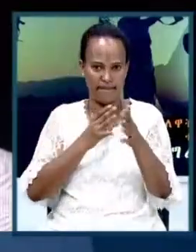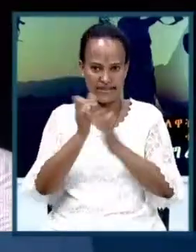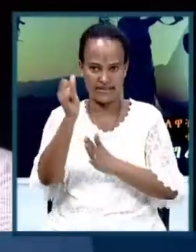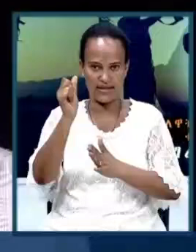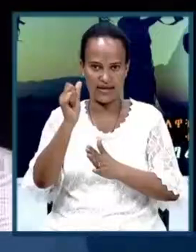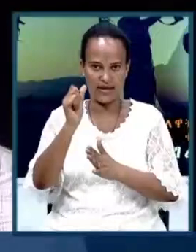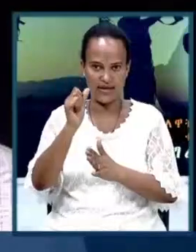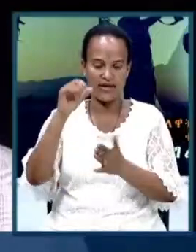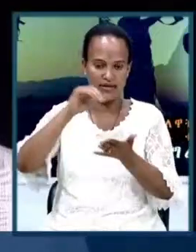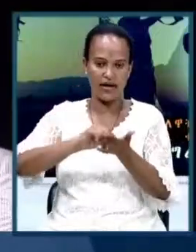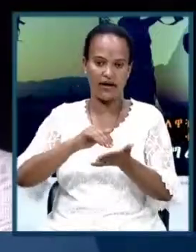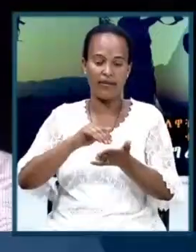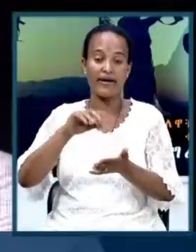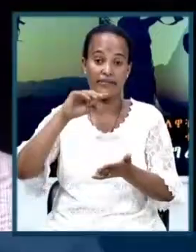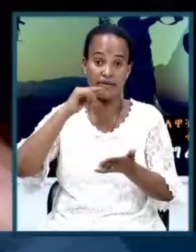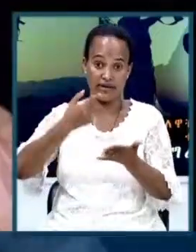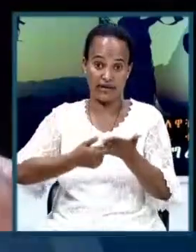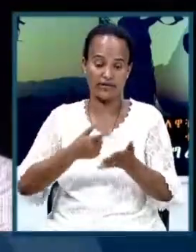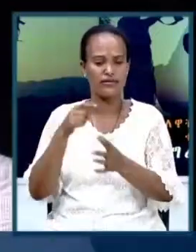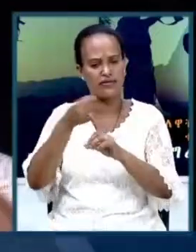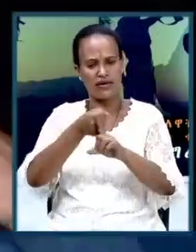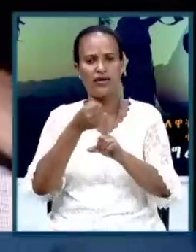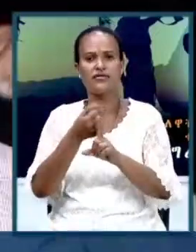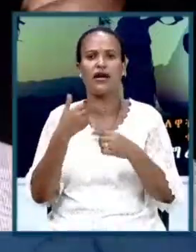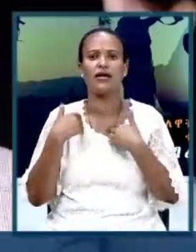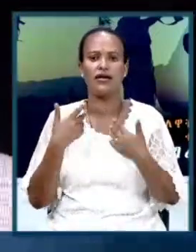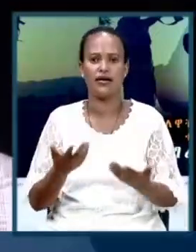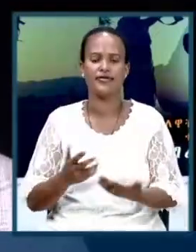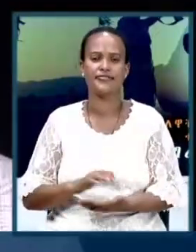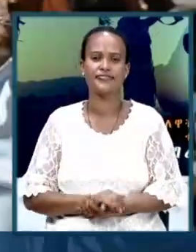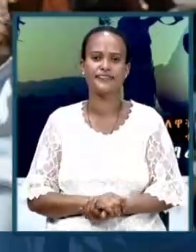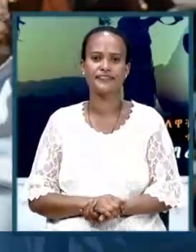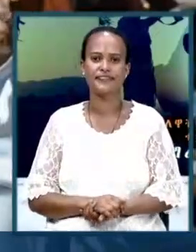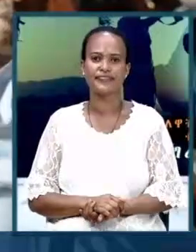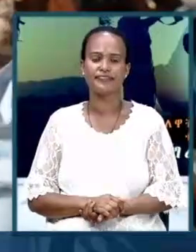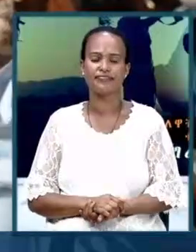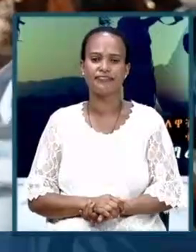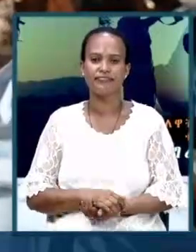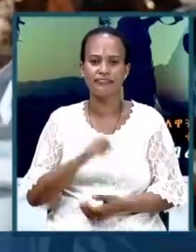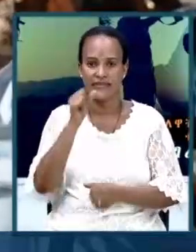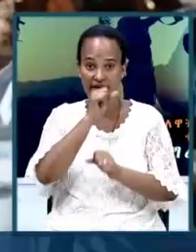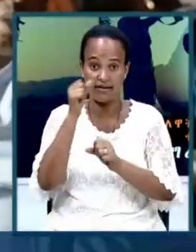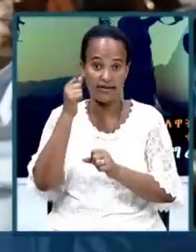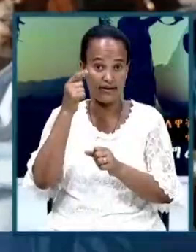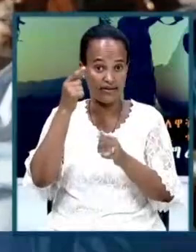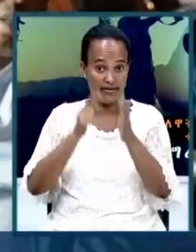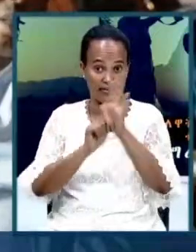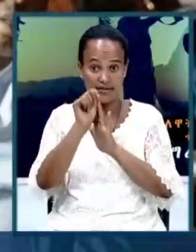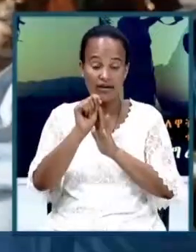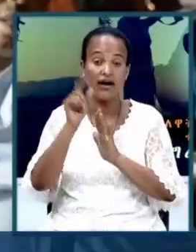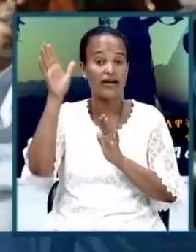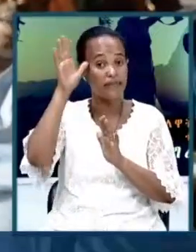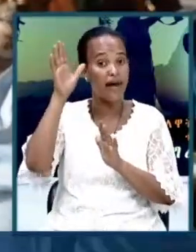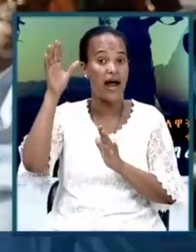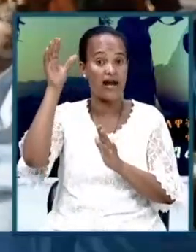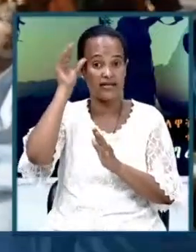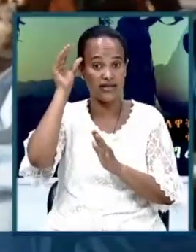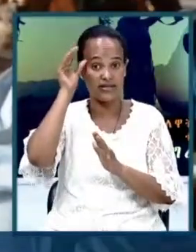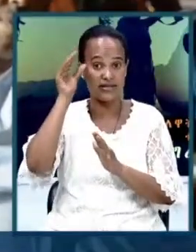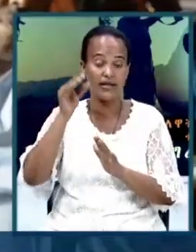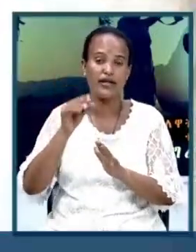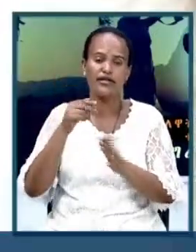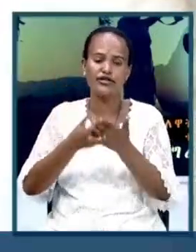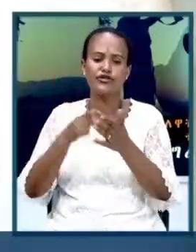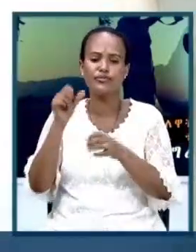መሰልናን ዳግማይ ንምርግጋጽ ንቃለስ ኣለና ውህክታይስህተኒሚ ከያኒ ትግርኛ ተጋዳላይ ግርማይ ሃይለ ስላሴ ብወገኑ እዚ ጉጅለ